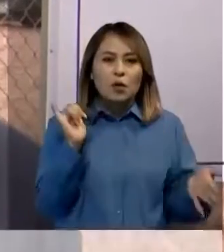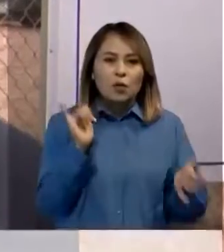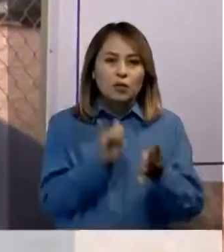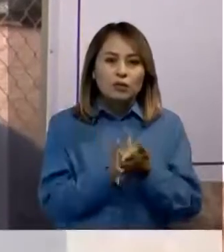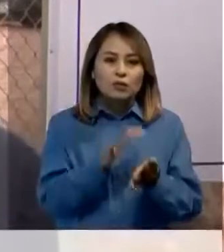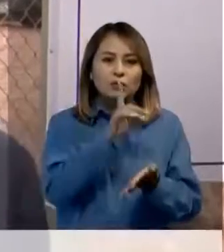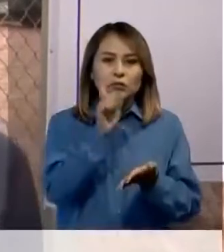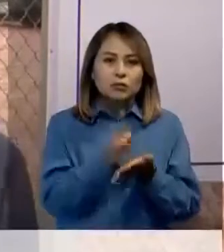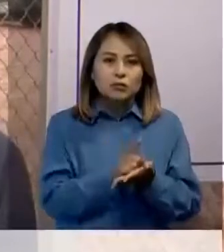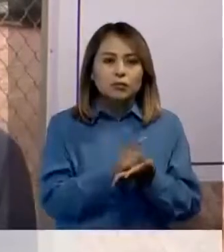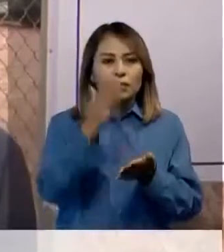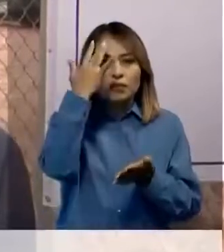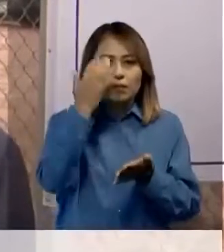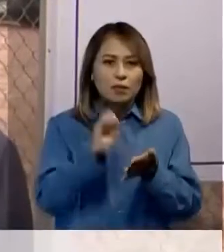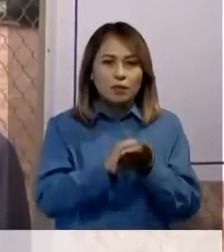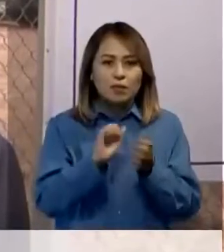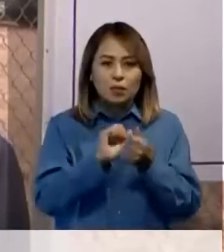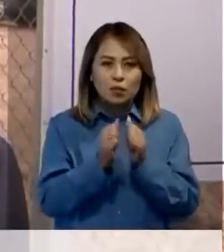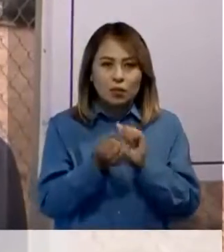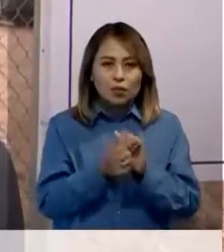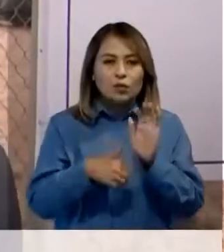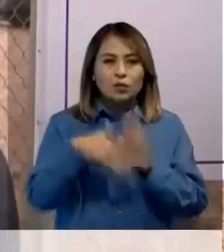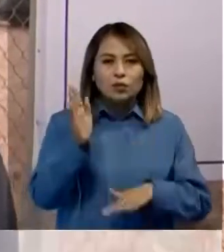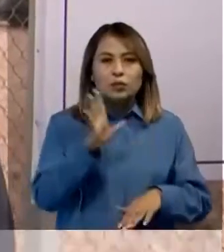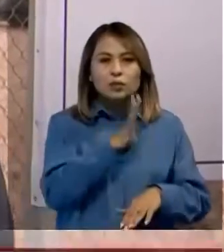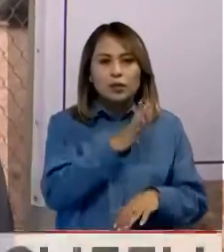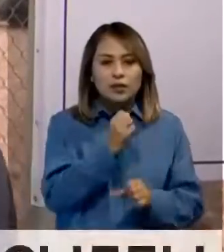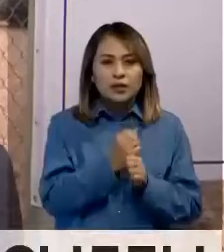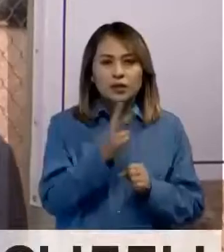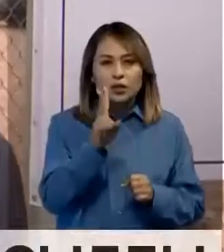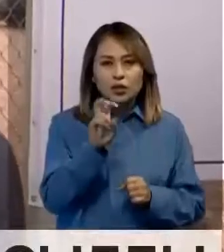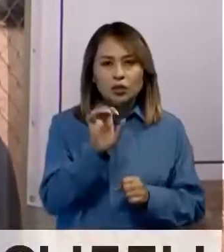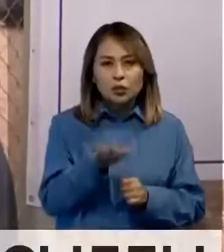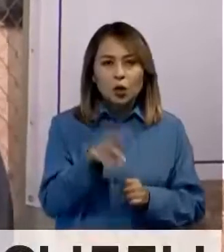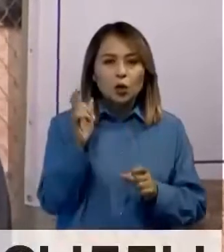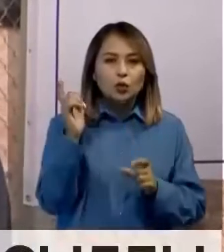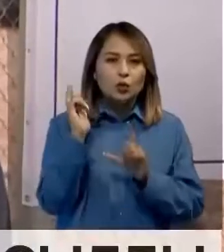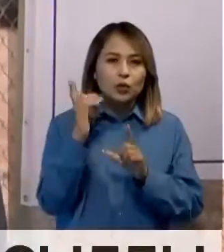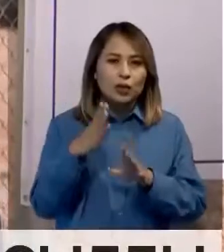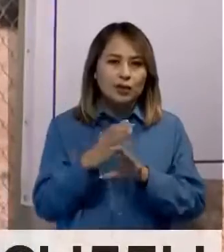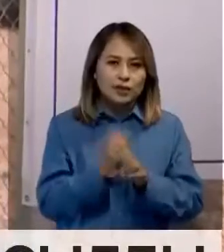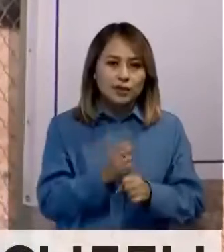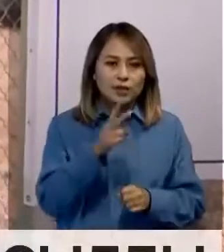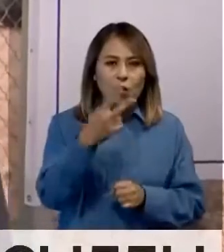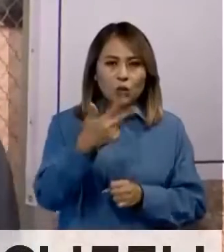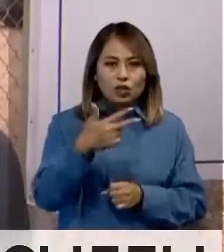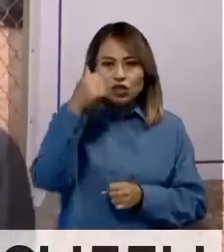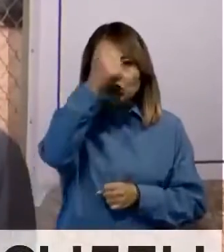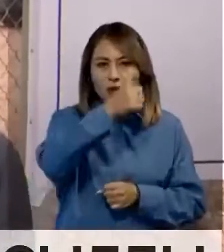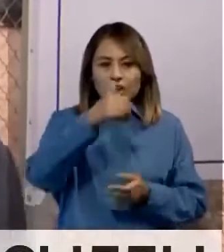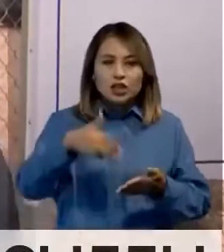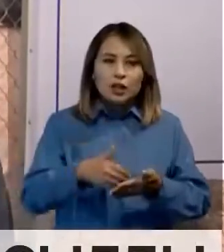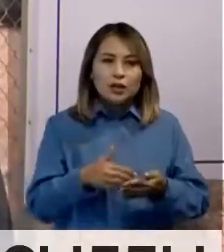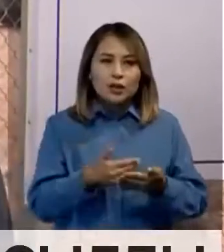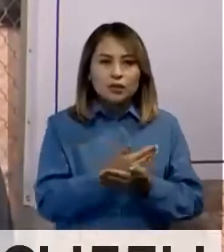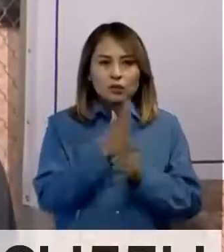негізгі міндеті көміртегін бейтараптандырады. Парниктік шығындыны 200 мың тоннаға дейін азайтады. Мемлекет басшысы 2030 жылға қарай бізде